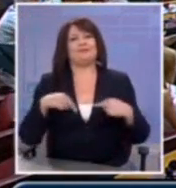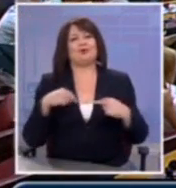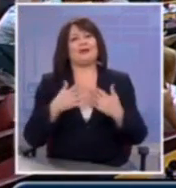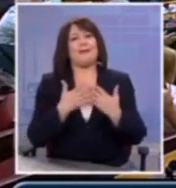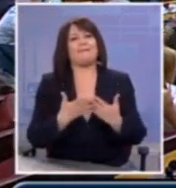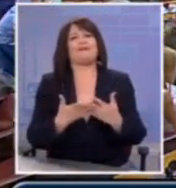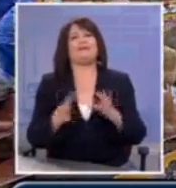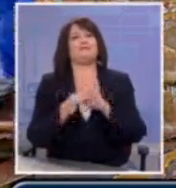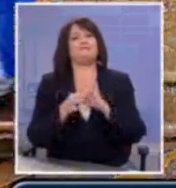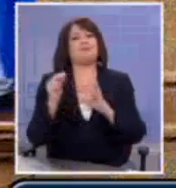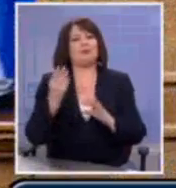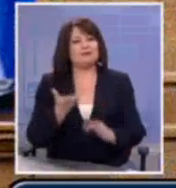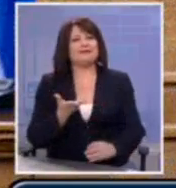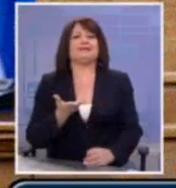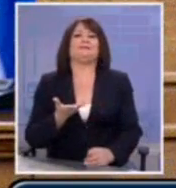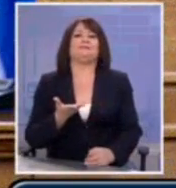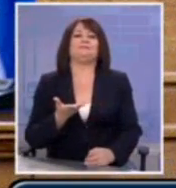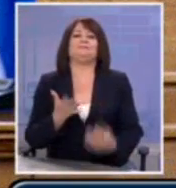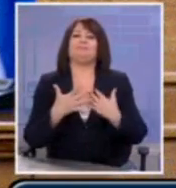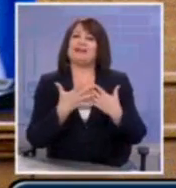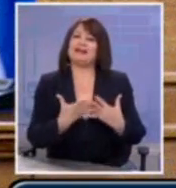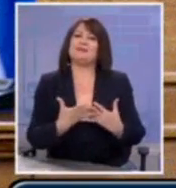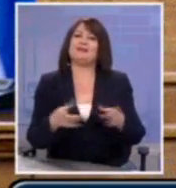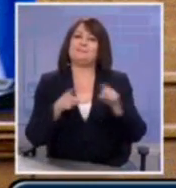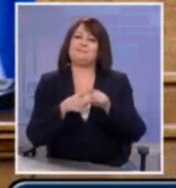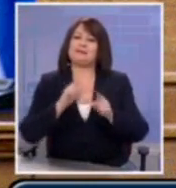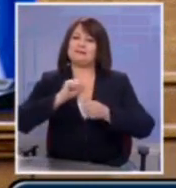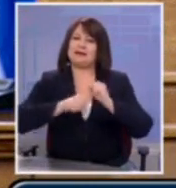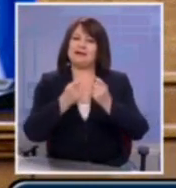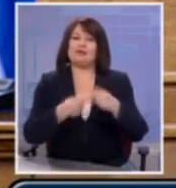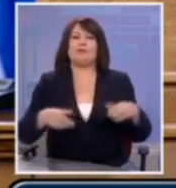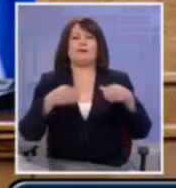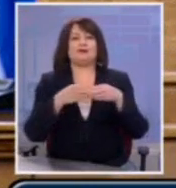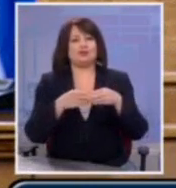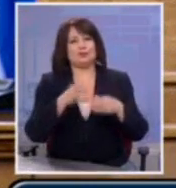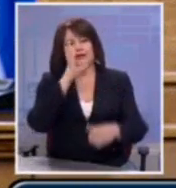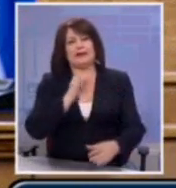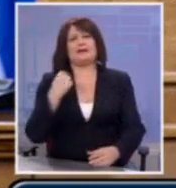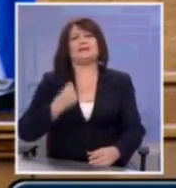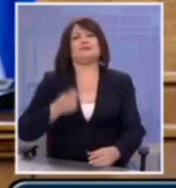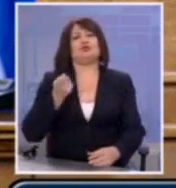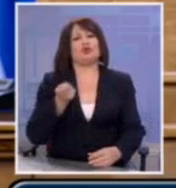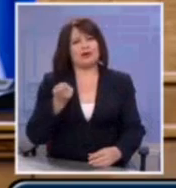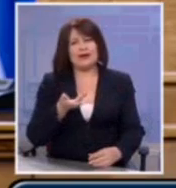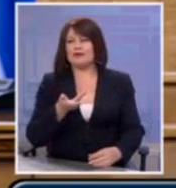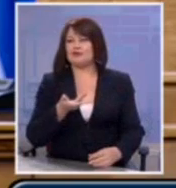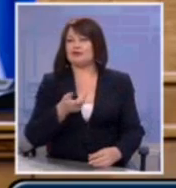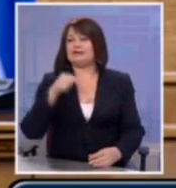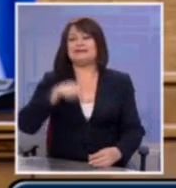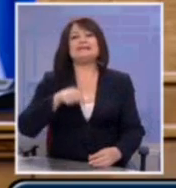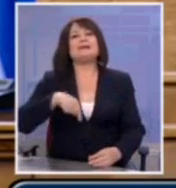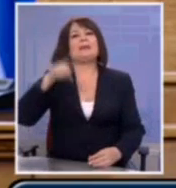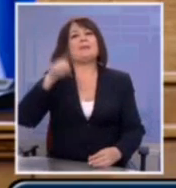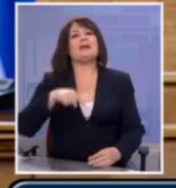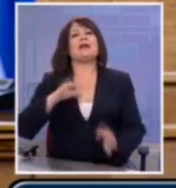αγαπητοί συνάδελφοι, αγαπητοί συναγωνιστές της Επιτροπής Αλήθειας για το Δημόσιο Χρέος, η σημερινή μέρα είναι